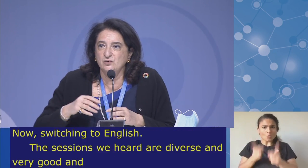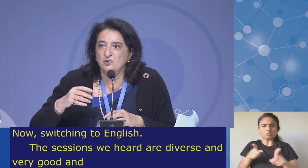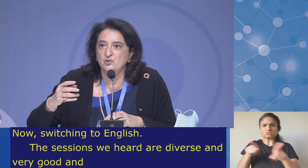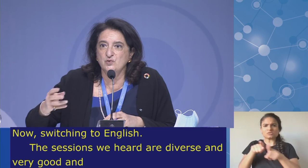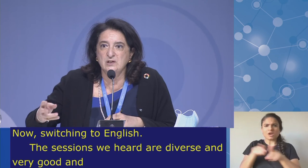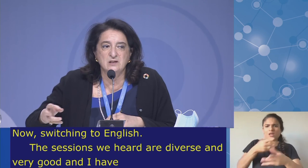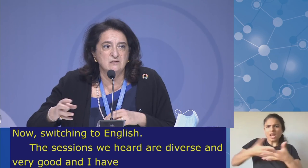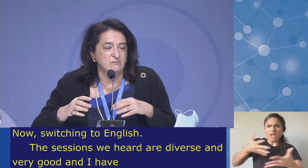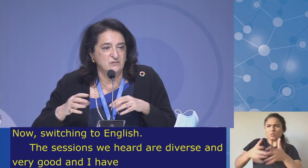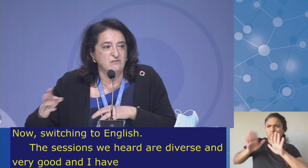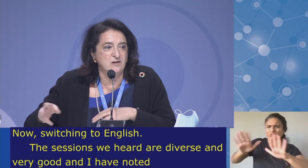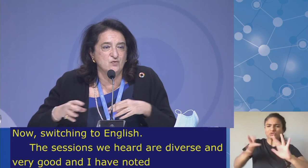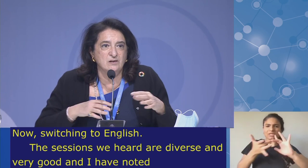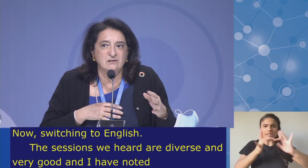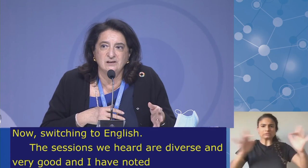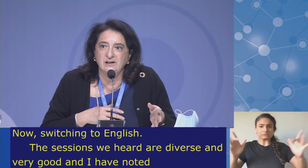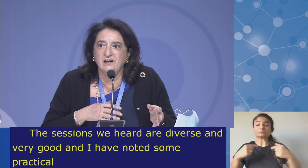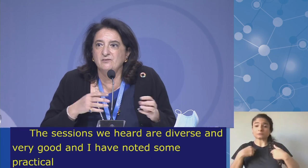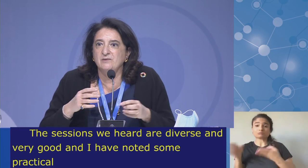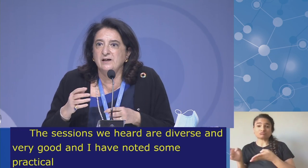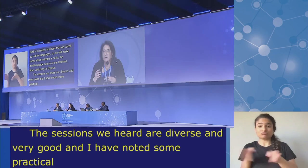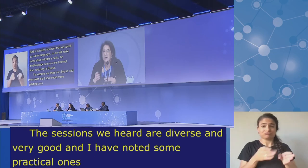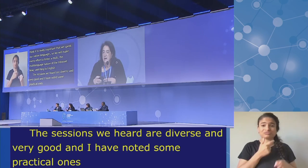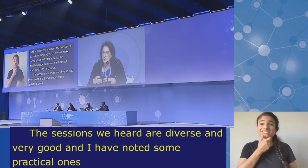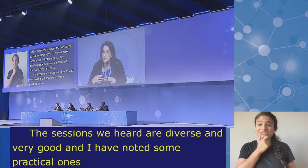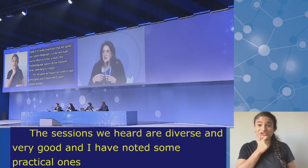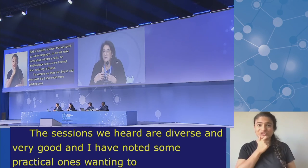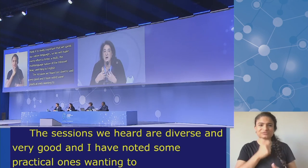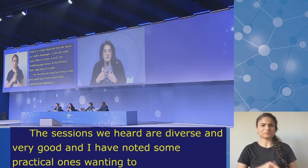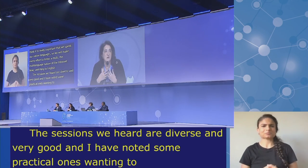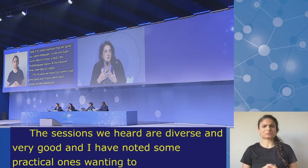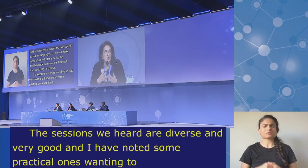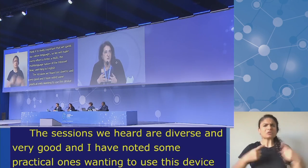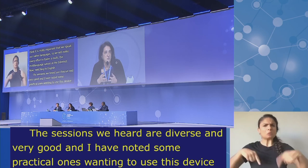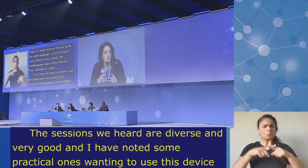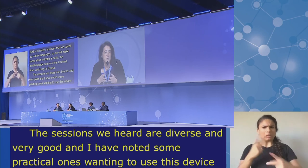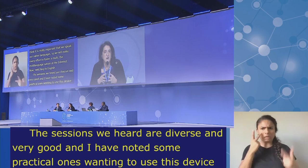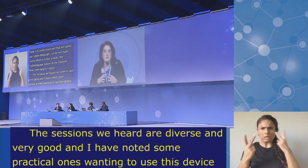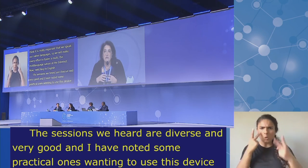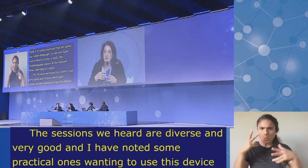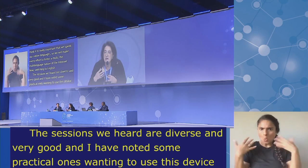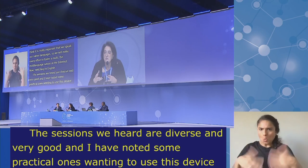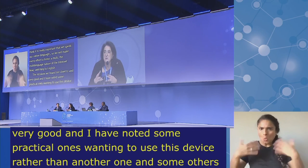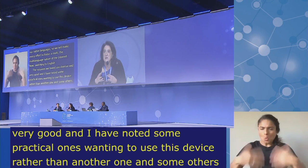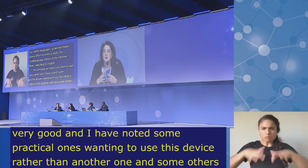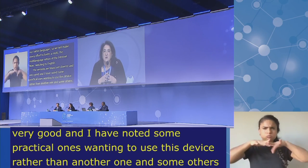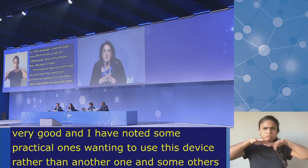И многие сессии, в которых мы участвовали, оказались очень разнообразными,